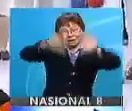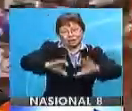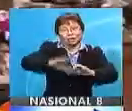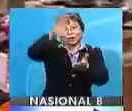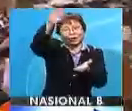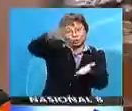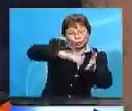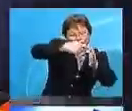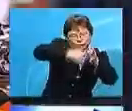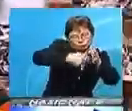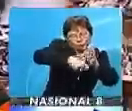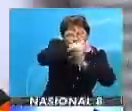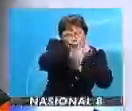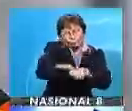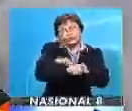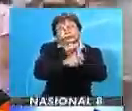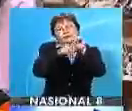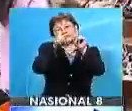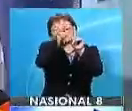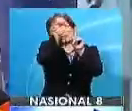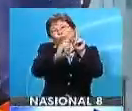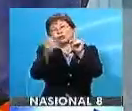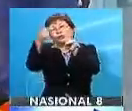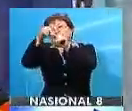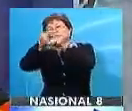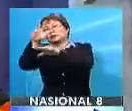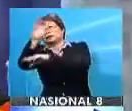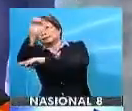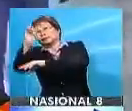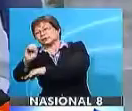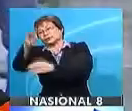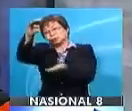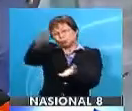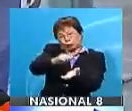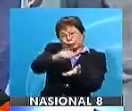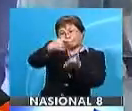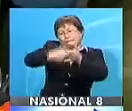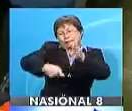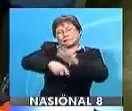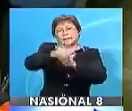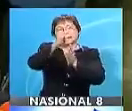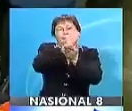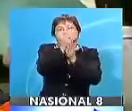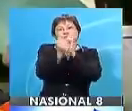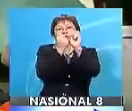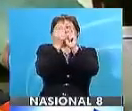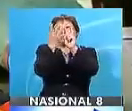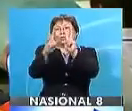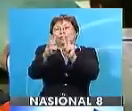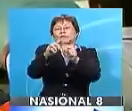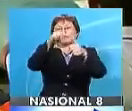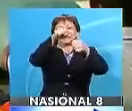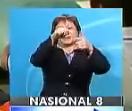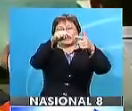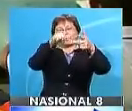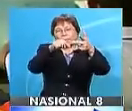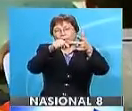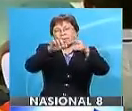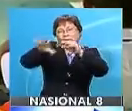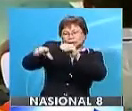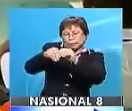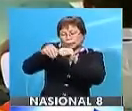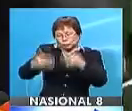pengurangan Cukai individu antara 1% kepada 3%. menerusi bajet 2016 pula beberapa langkah tambahan telah